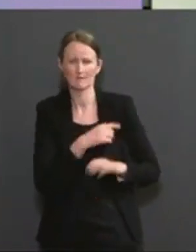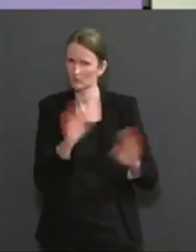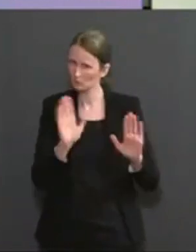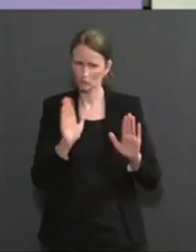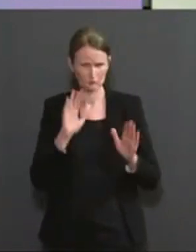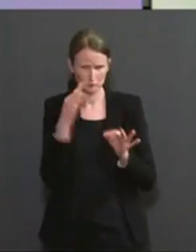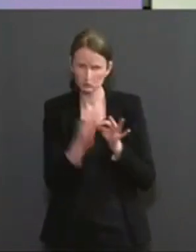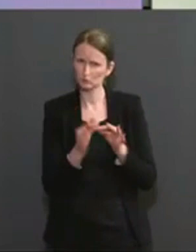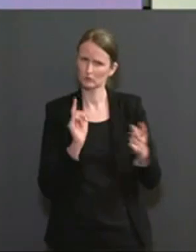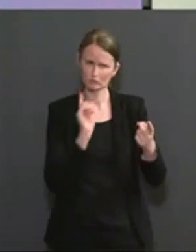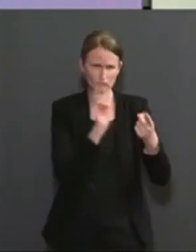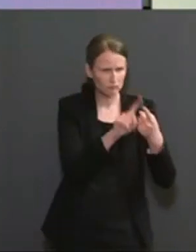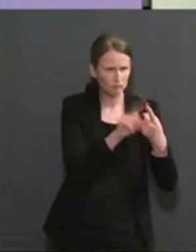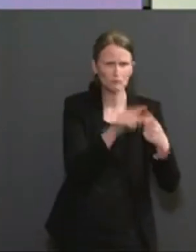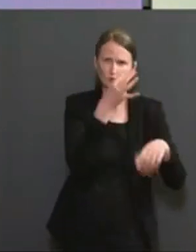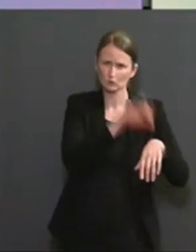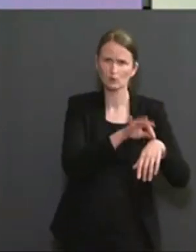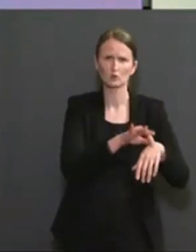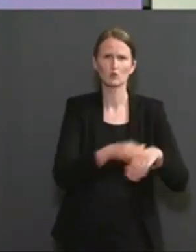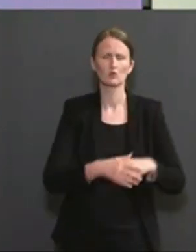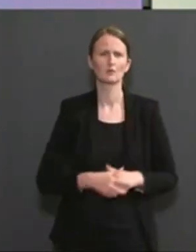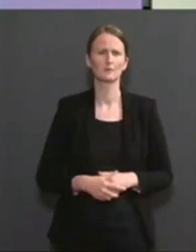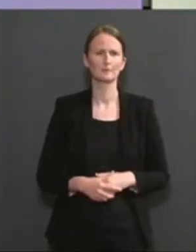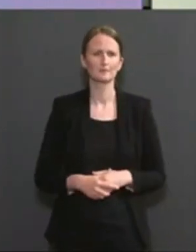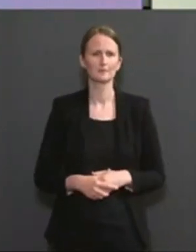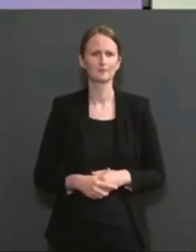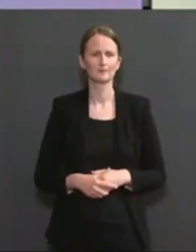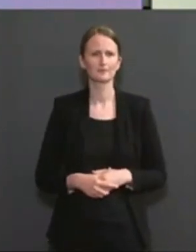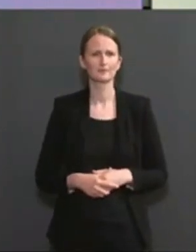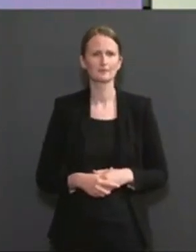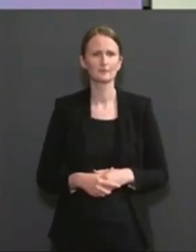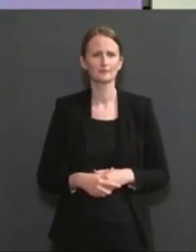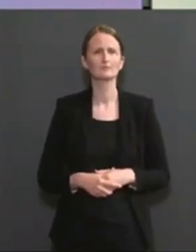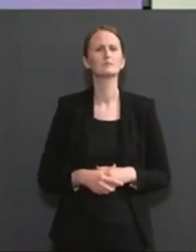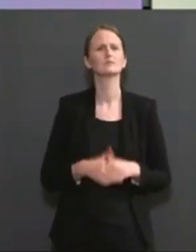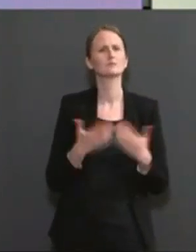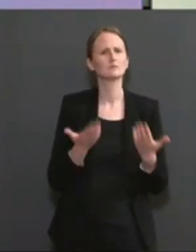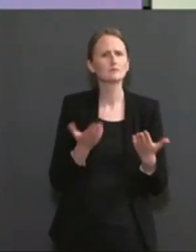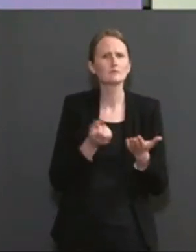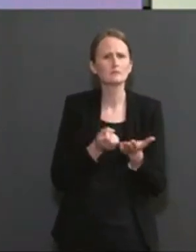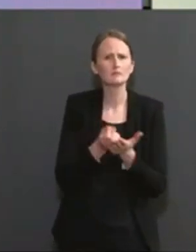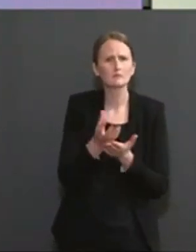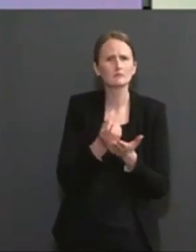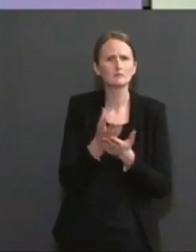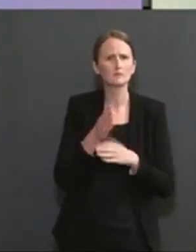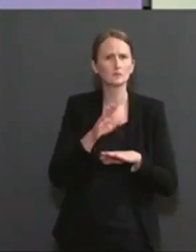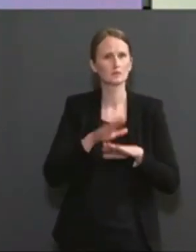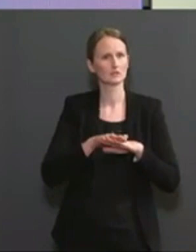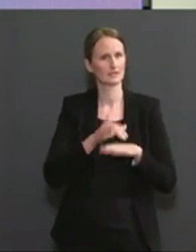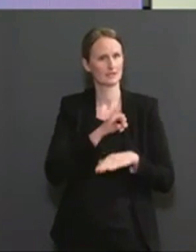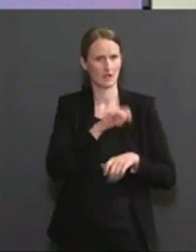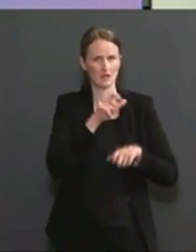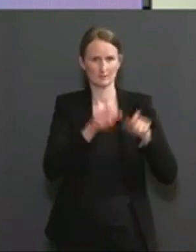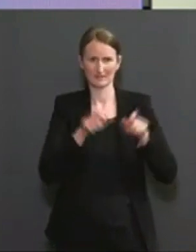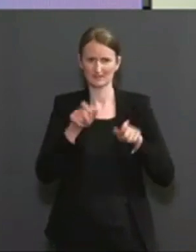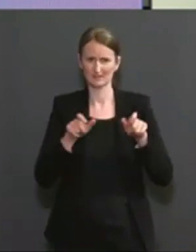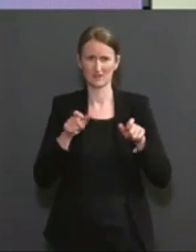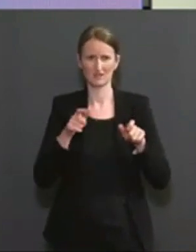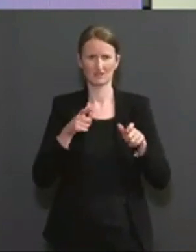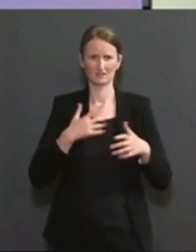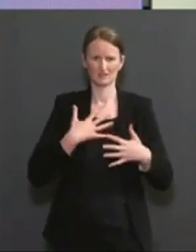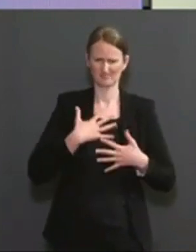Deuxième point qu'on voulait discuter avec vous, ce sont les manifestations persistantes. Persistantes à moyen terme en tout cas